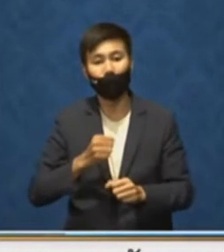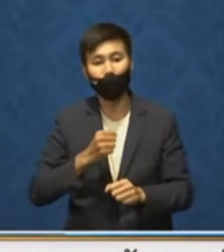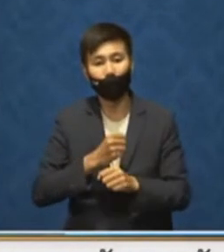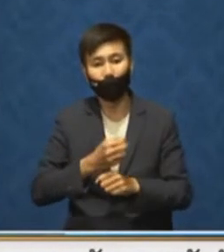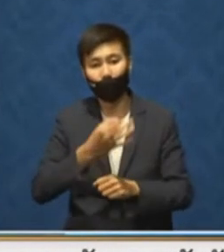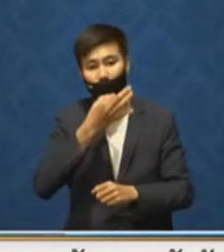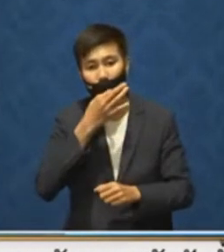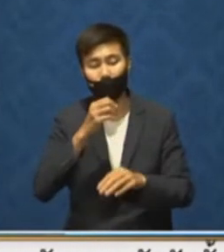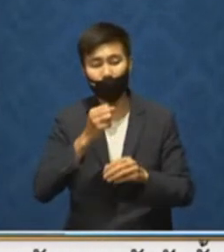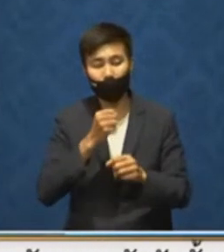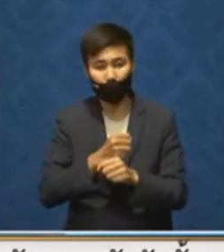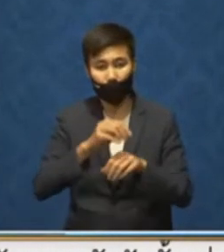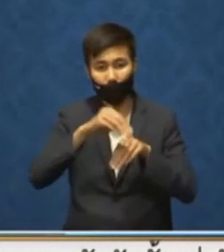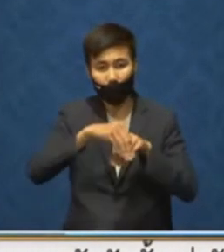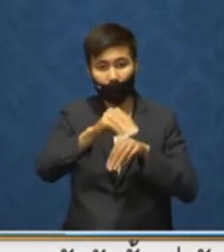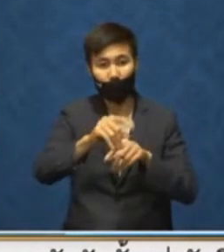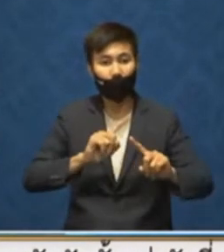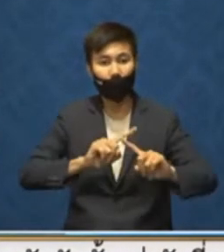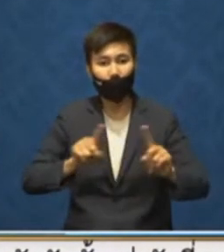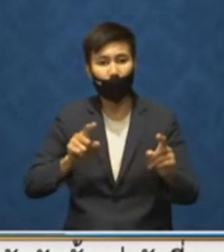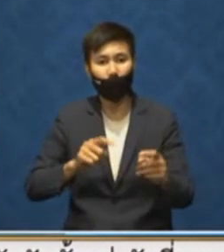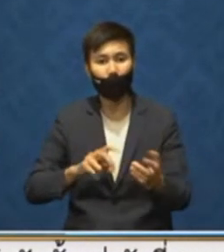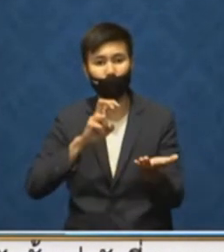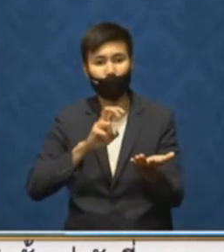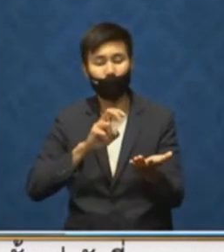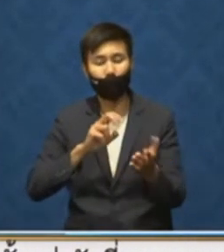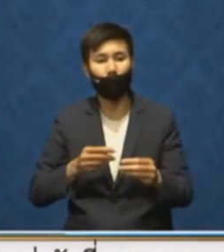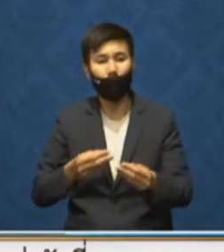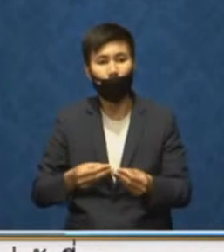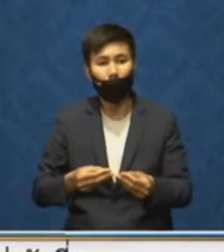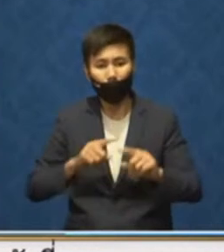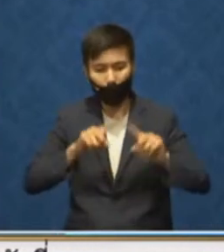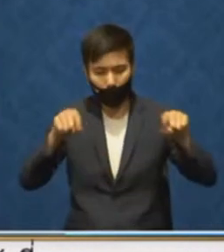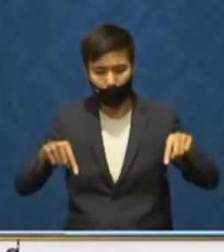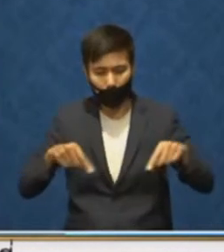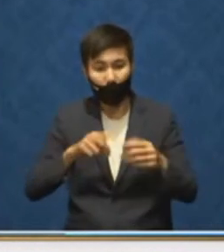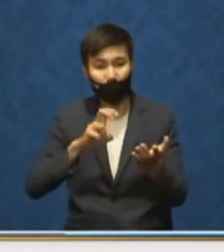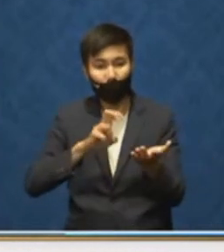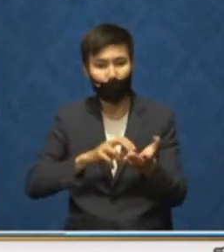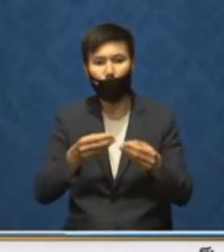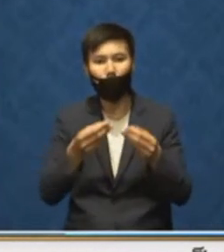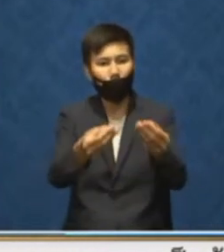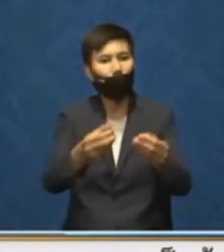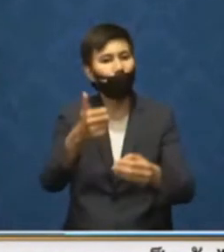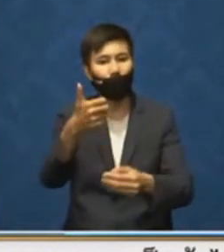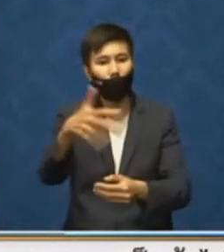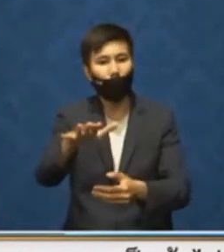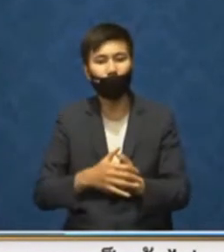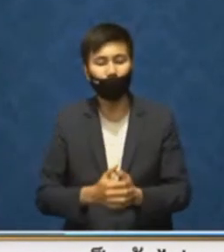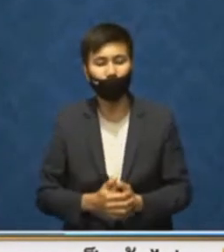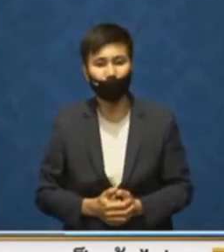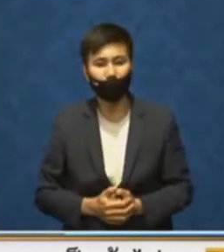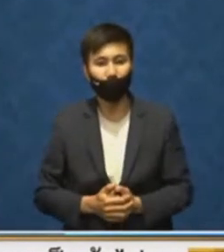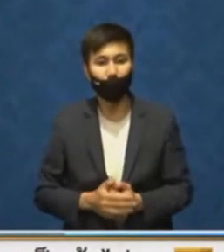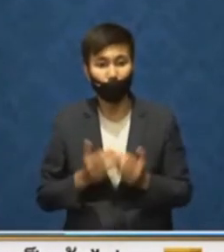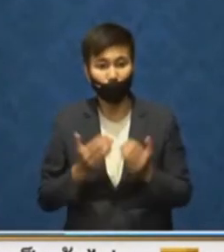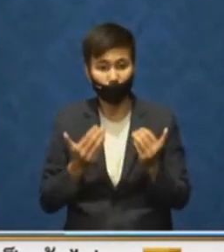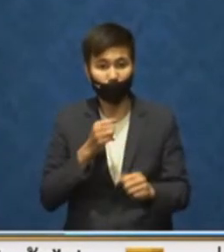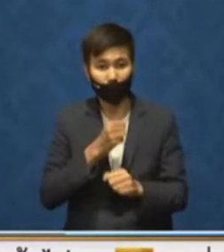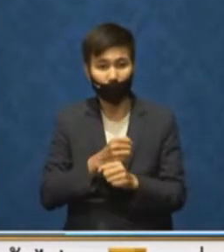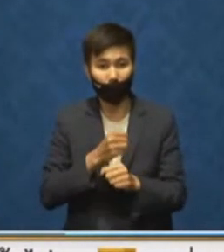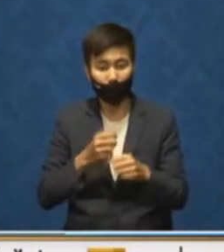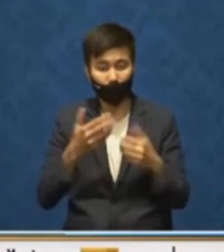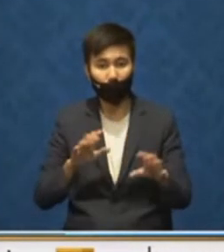รวมเอาแต่ร้องไห้กรรมที่ไม่ได้นะครับเพราะว่าพ่อให้ไปแล้วก็เพราะเข้าไปอีกแล้วดูดีขึ้นปีวันนี้ดำเนินการไปแล้วกว่า